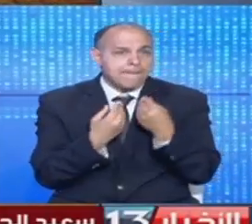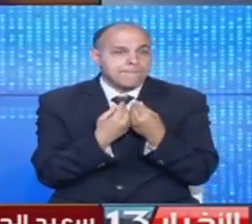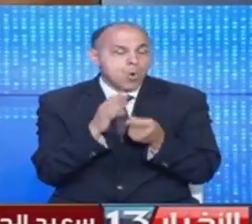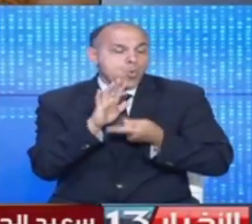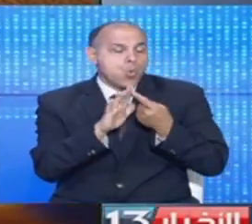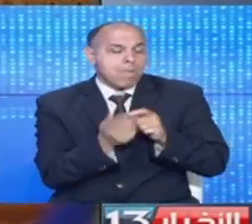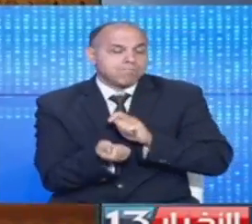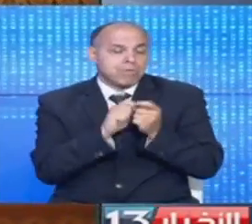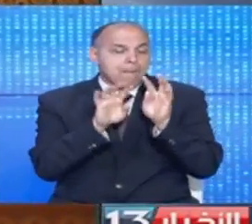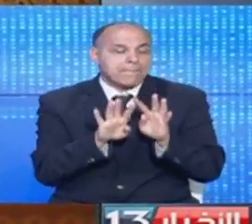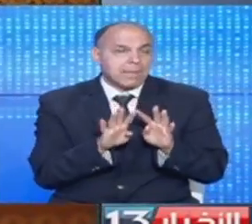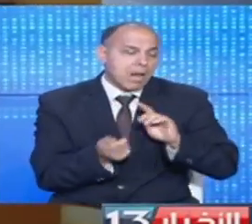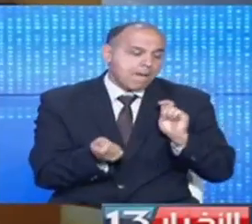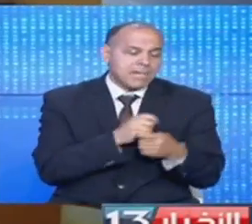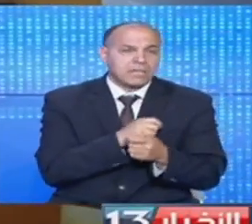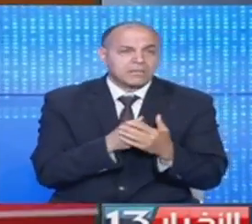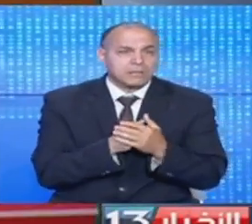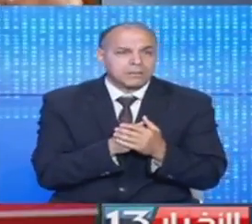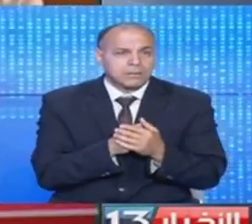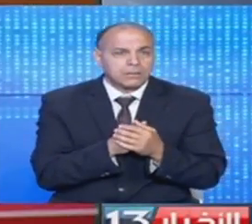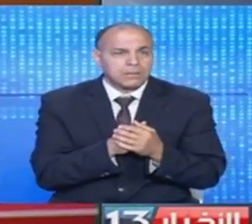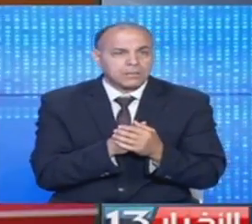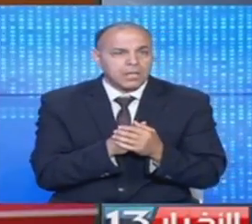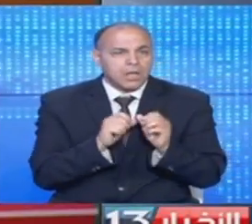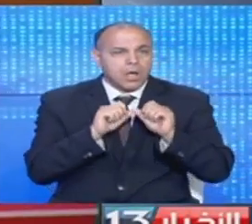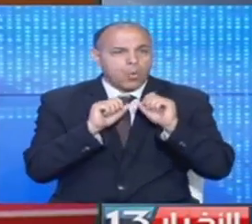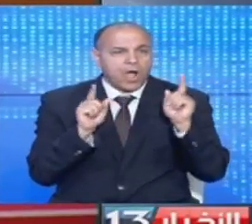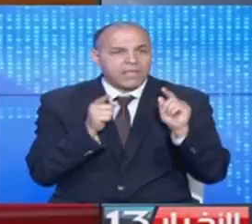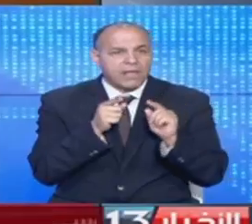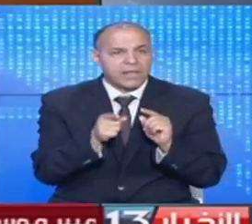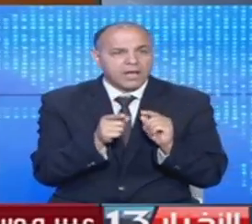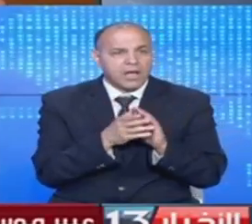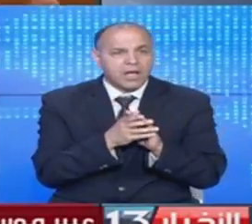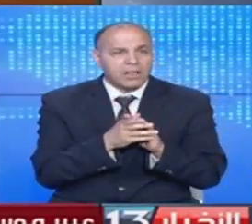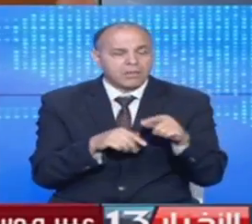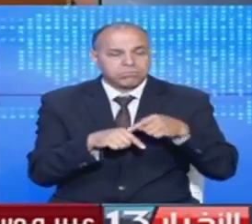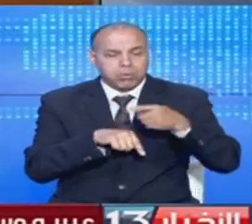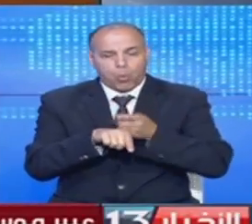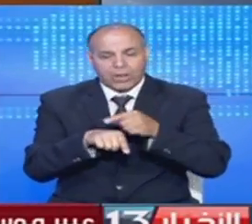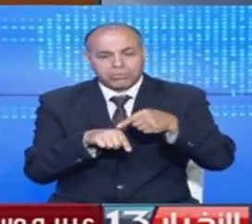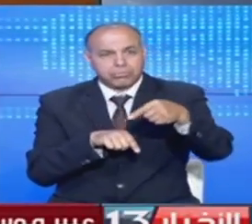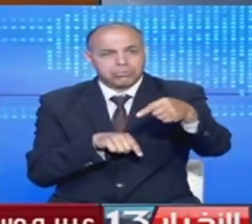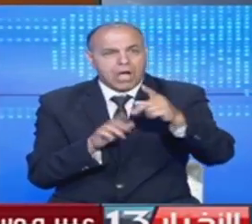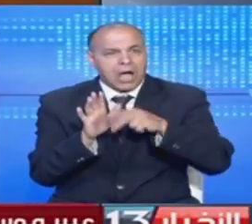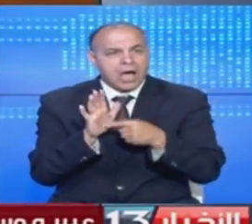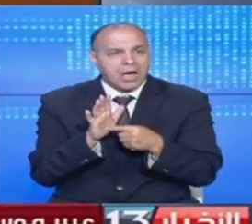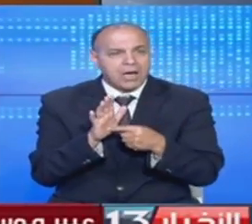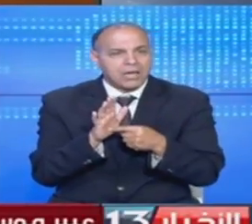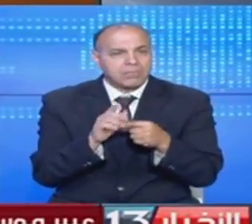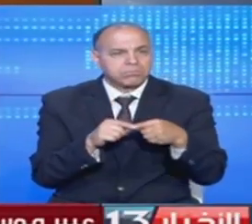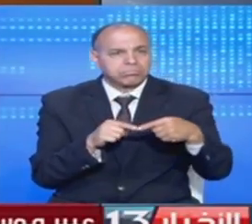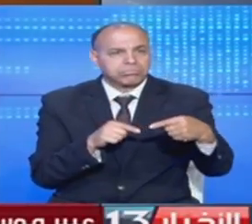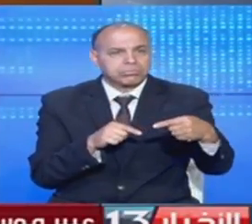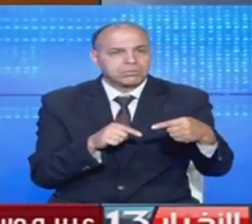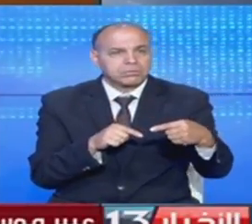اولهم، انا نغير. اسكت كلمتك انت. واضح اذا كان باش يقع التمديد في التوقيت هات القرار نتاع التمديد في